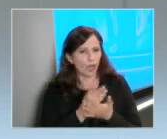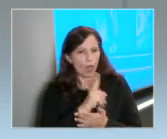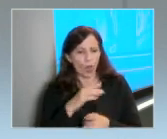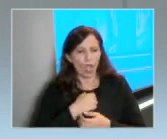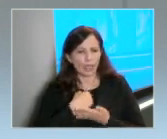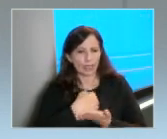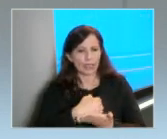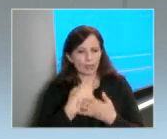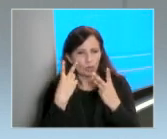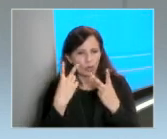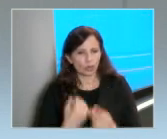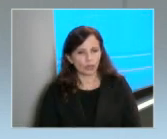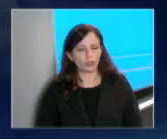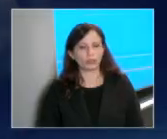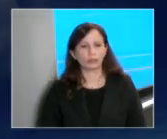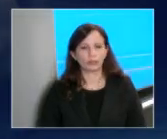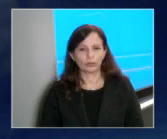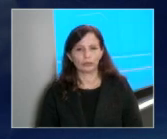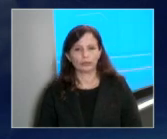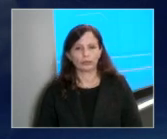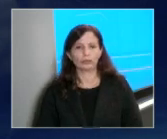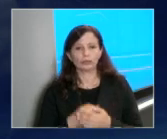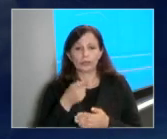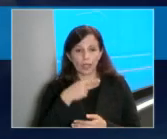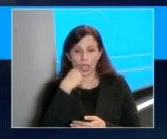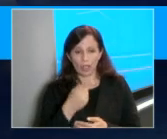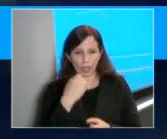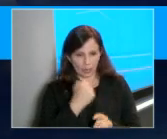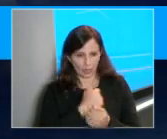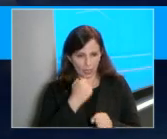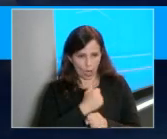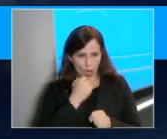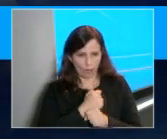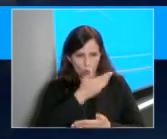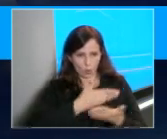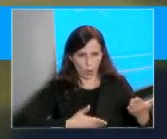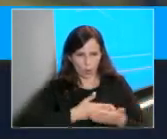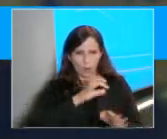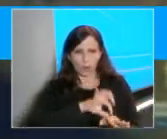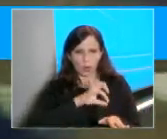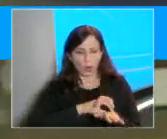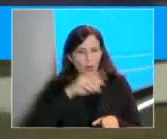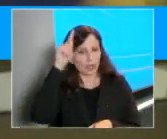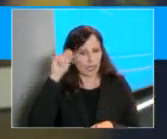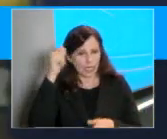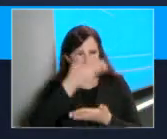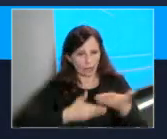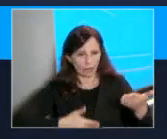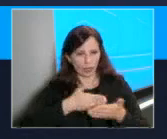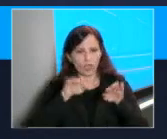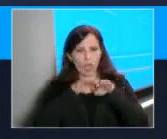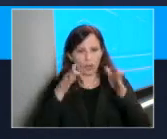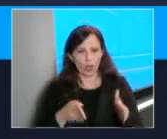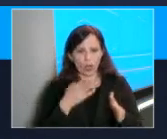הם החשובים? דיברת על עבודות דוקטורט. אני אקח אותך לתזה של המכון הישראלי לדמוקרטיה. המכון הישראלי